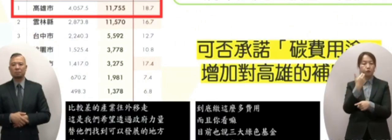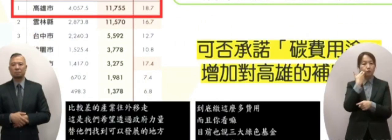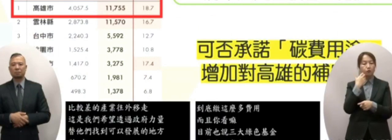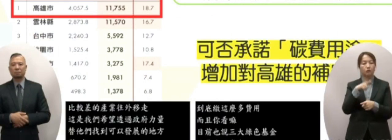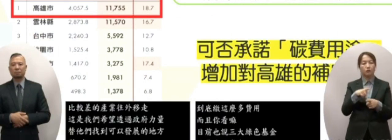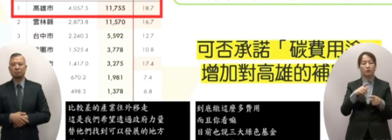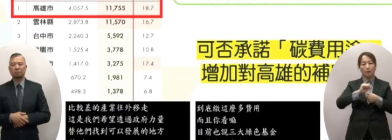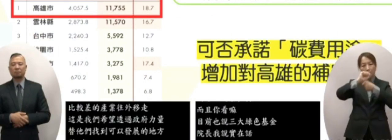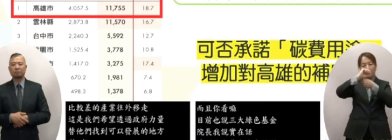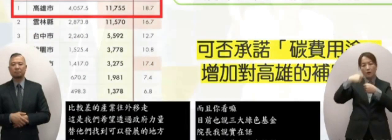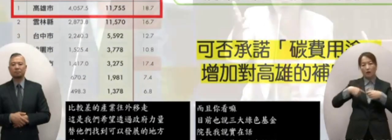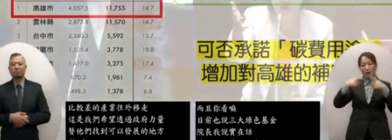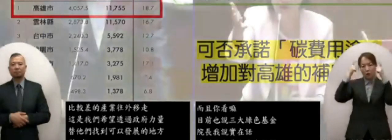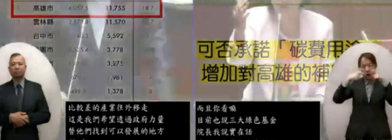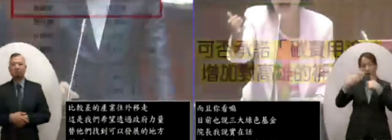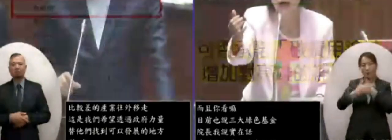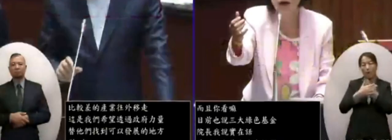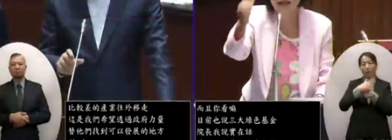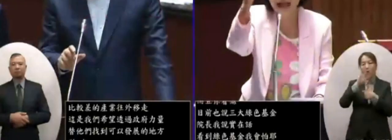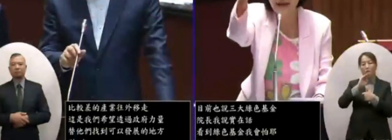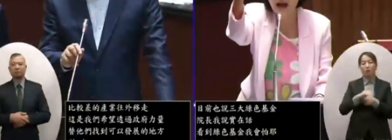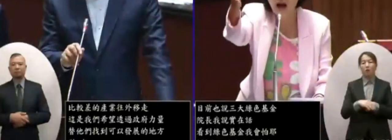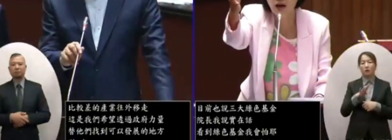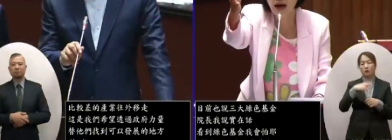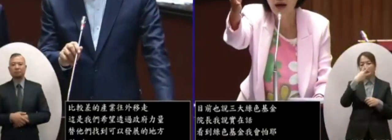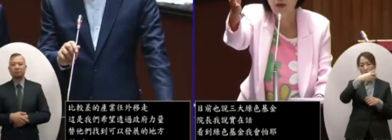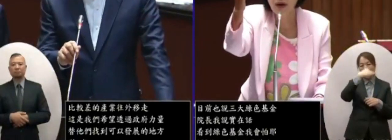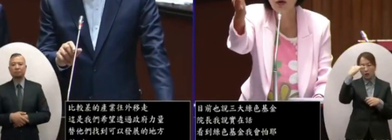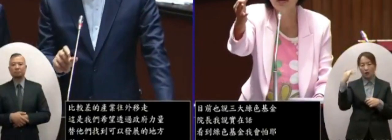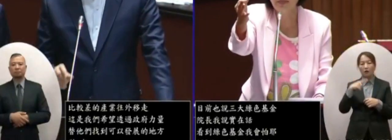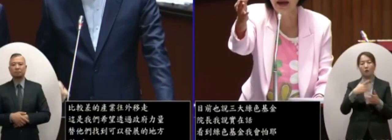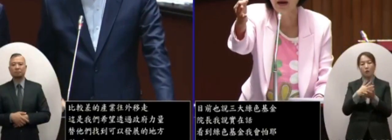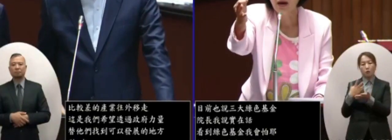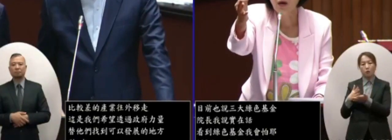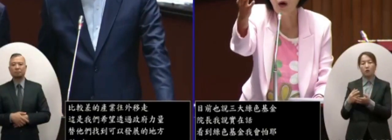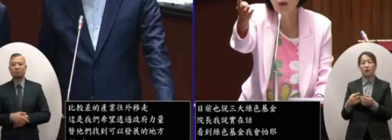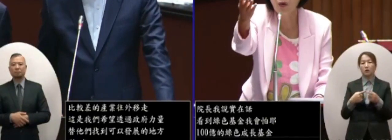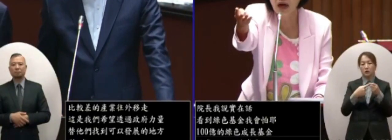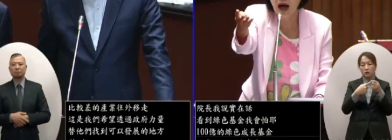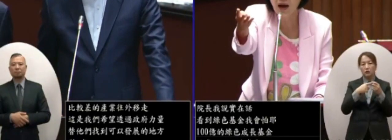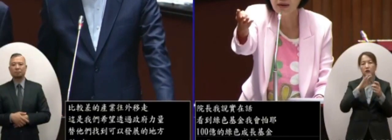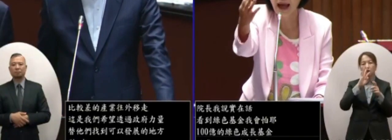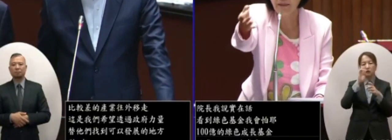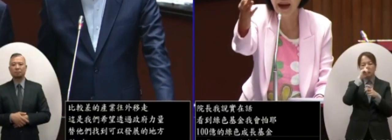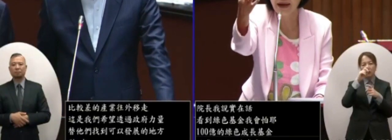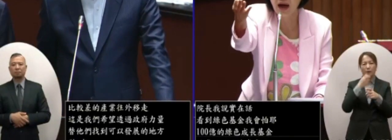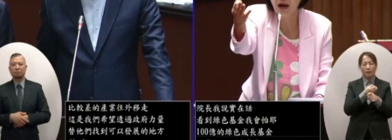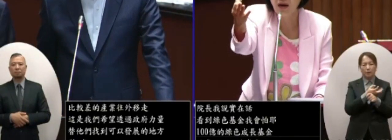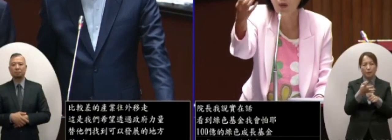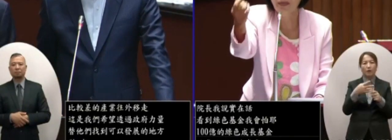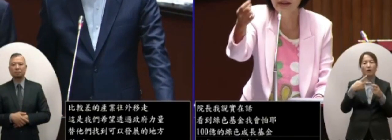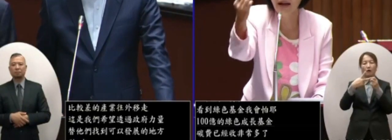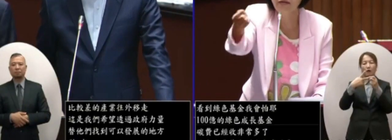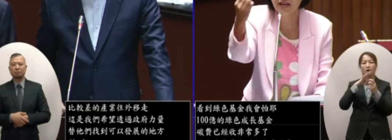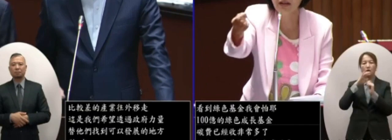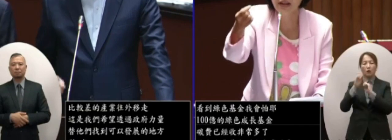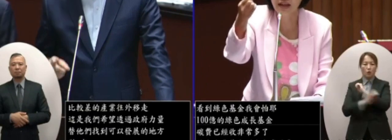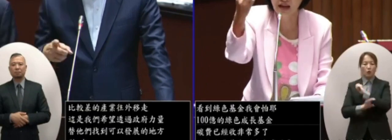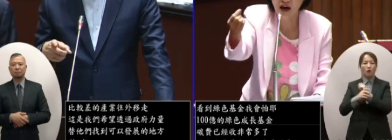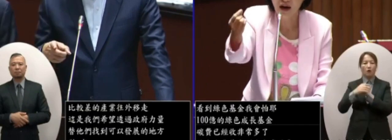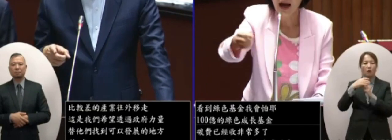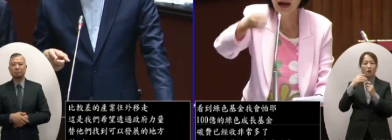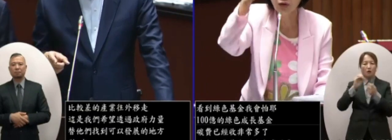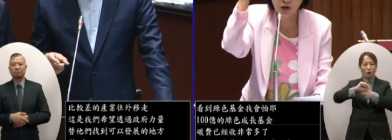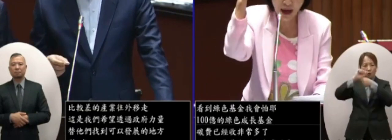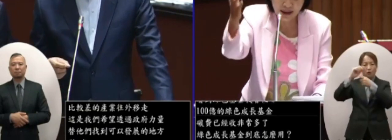雄的补助？我刚刚说三高好不好？我再说一遍，空污高，碳排高，我们碳费缴的也高啊！就说